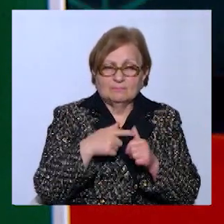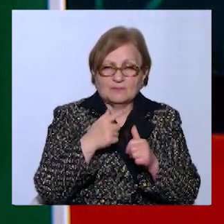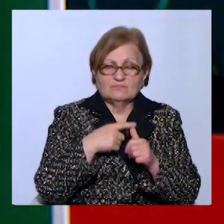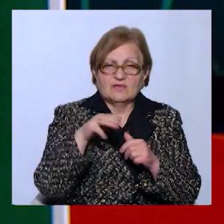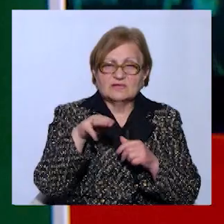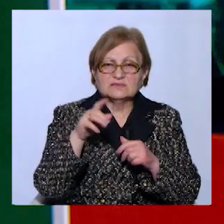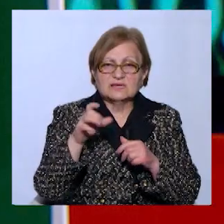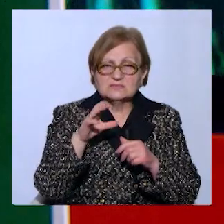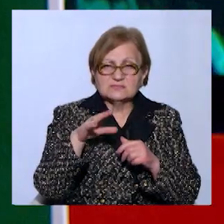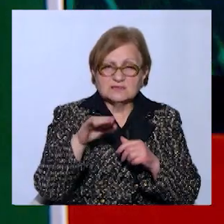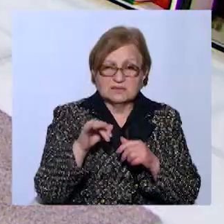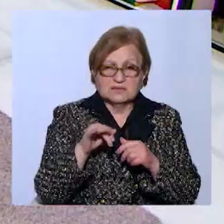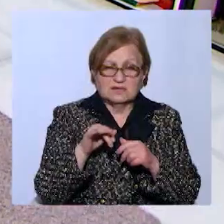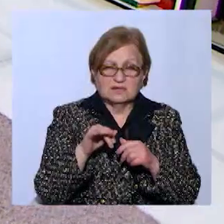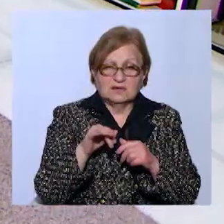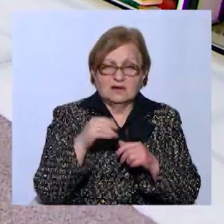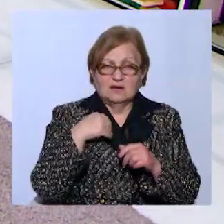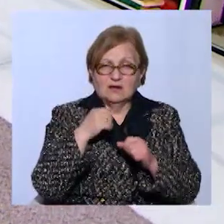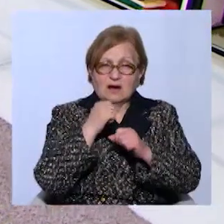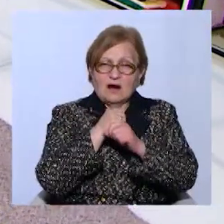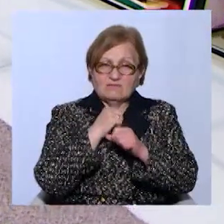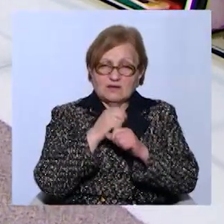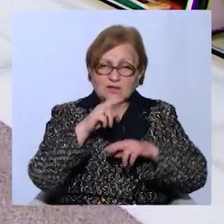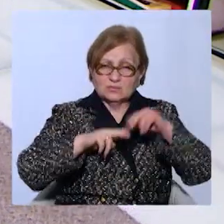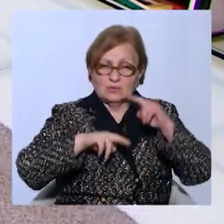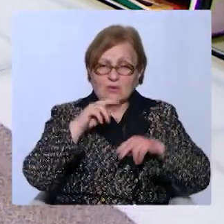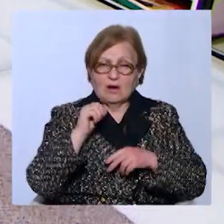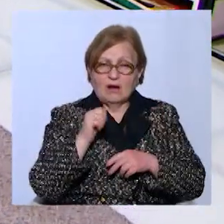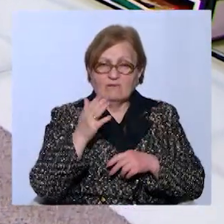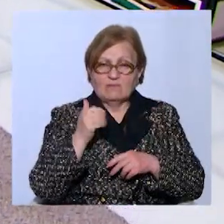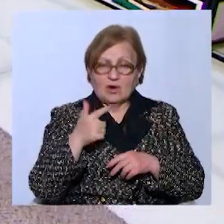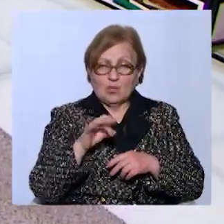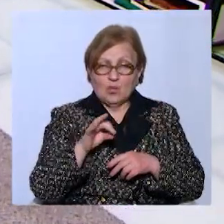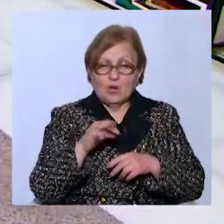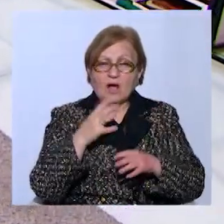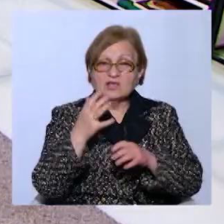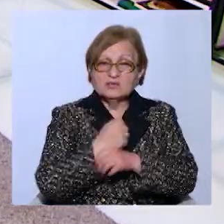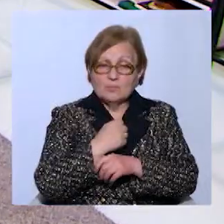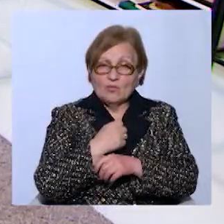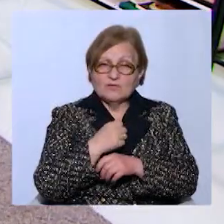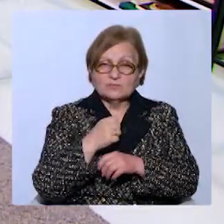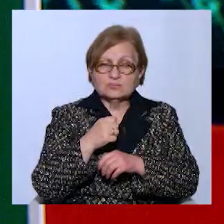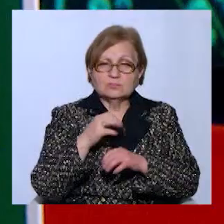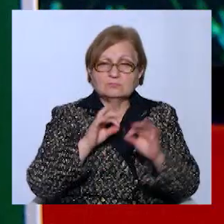ტესტი. მე ხა შევეცდები ავაგო ამ ამოცანების მიხედვით და მეუკვირნებიან იპოვნეთ პერიმეტრიო.